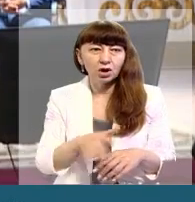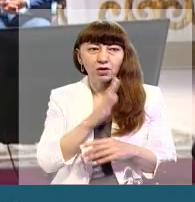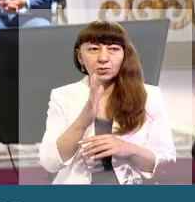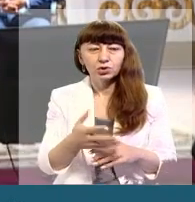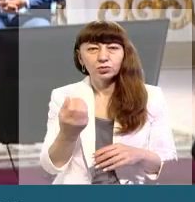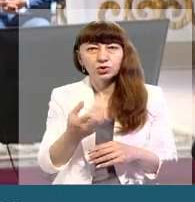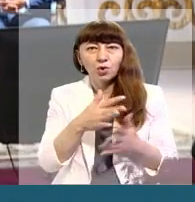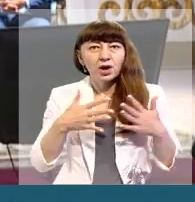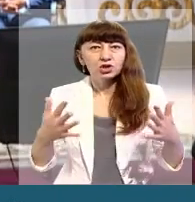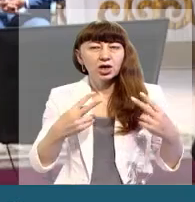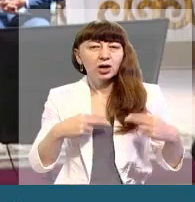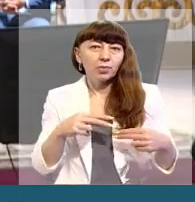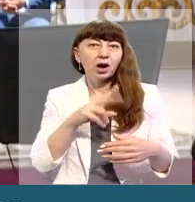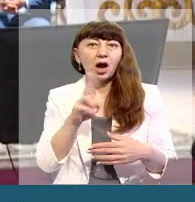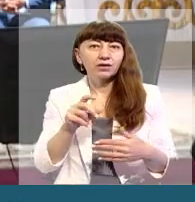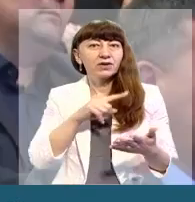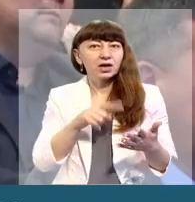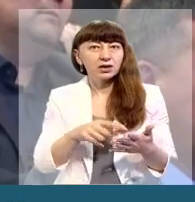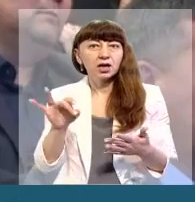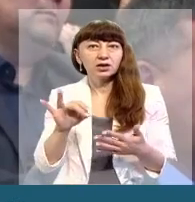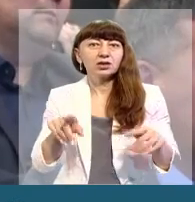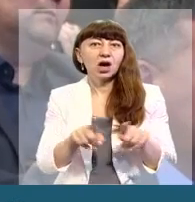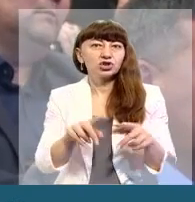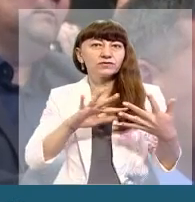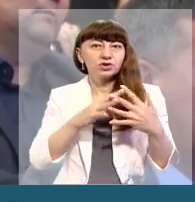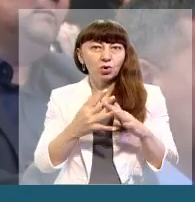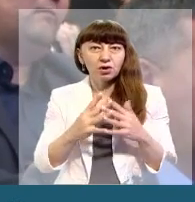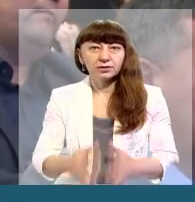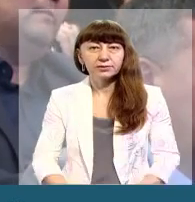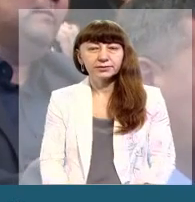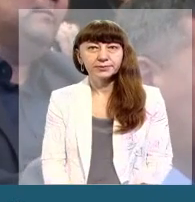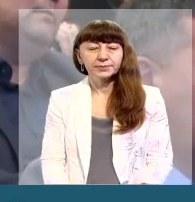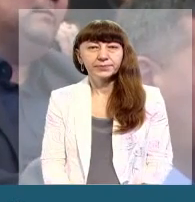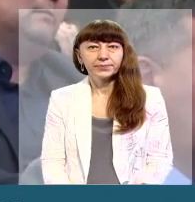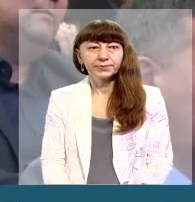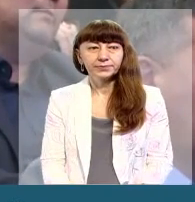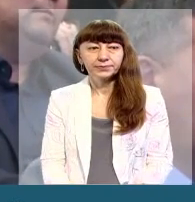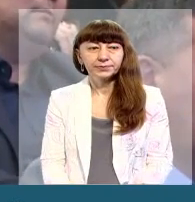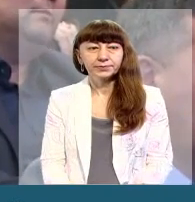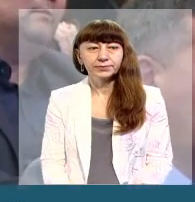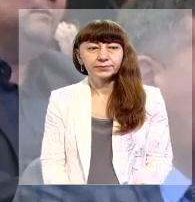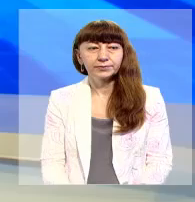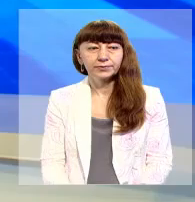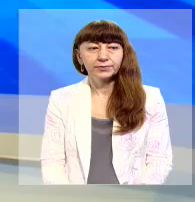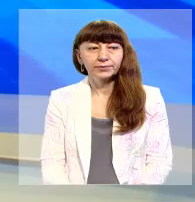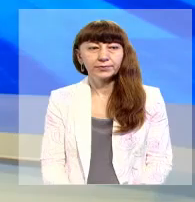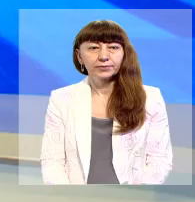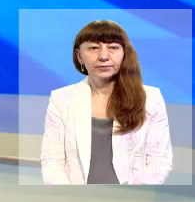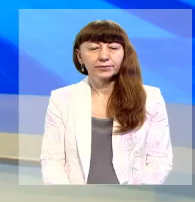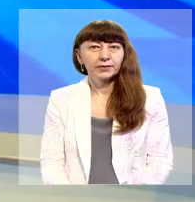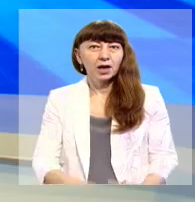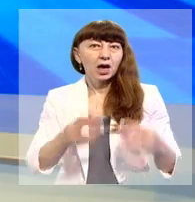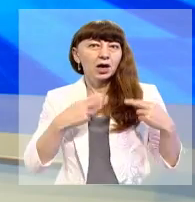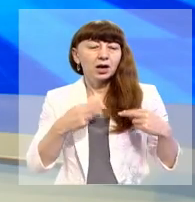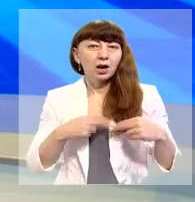большая работа как в городах, так и в селах. Любовь Оплачкина, Алибек Султанов, телеканал Кустанай.